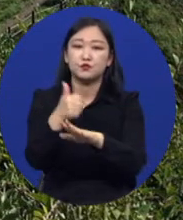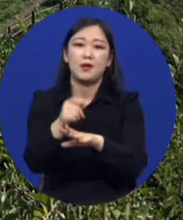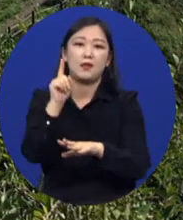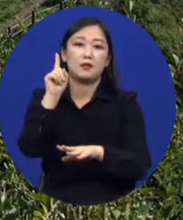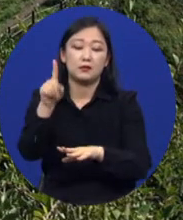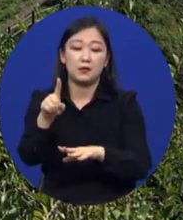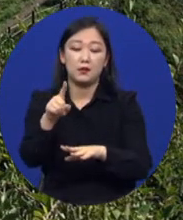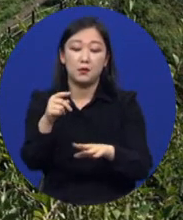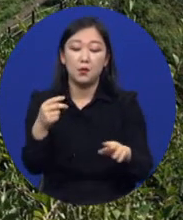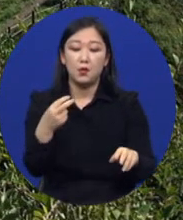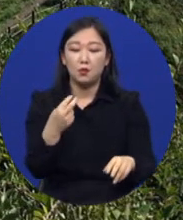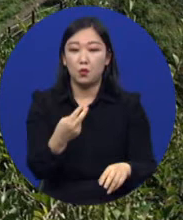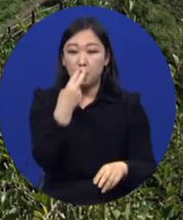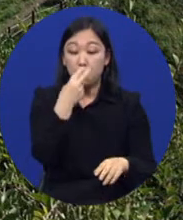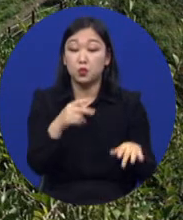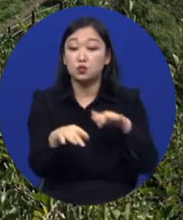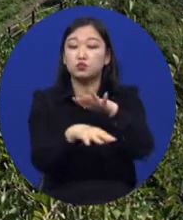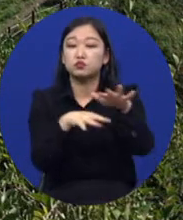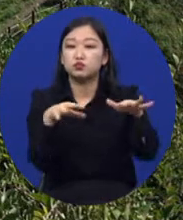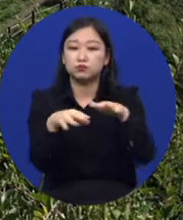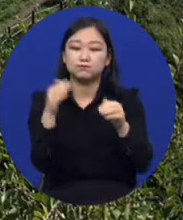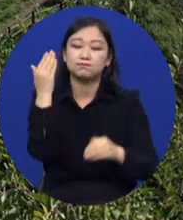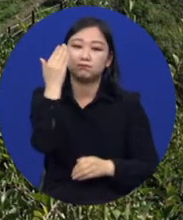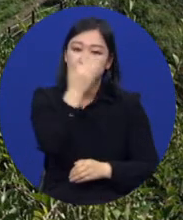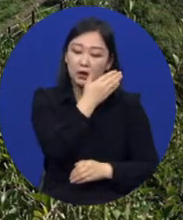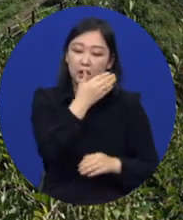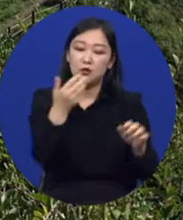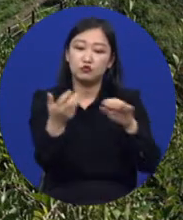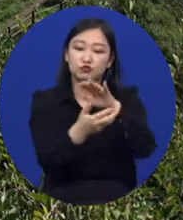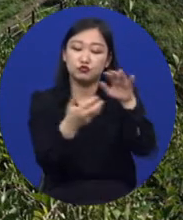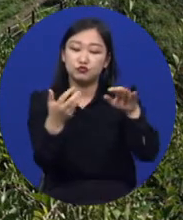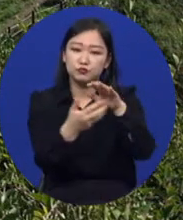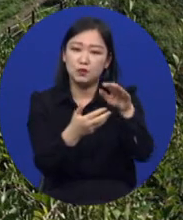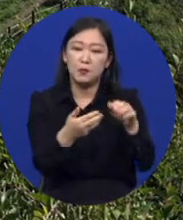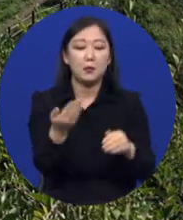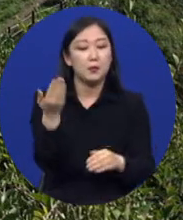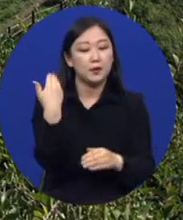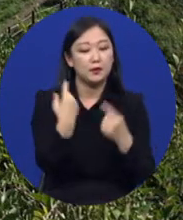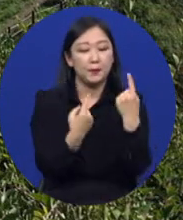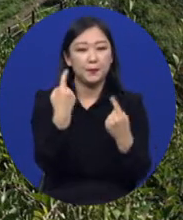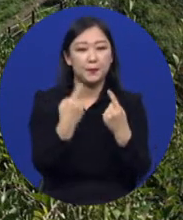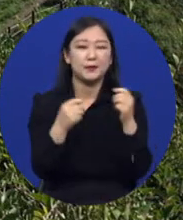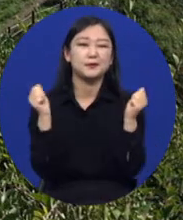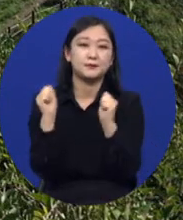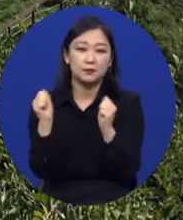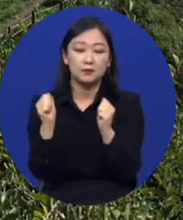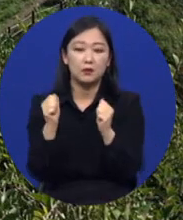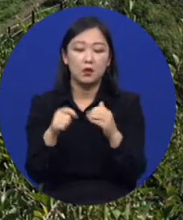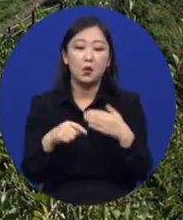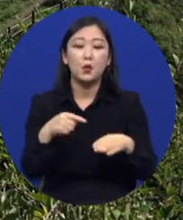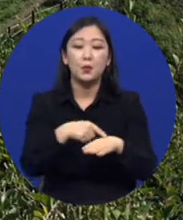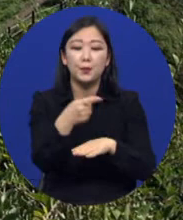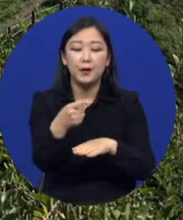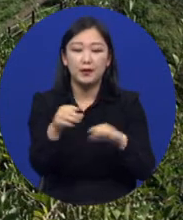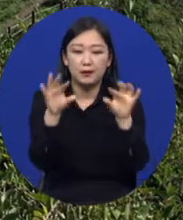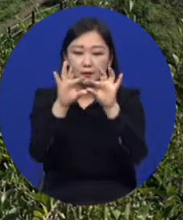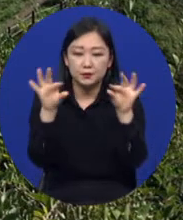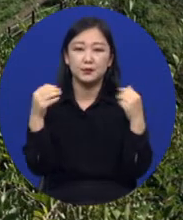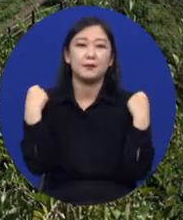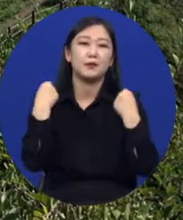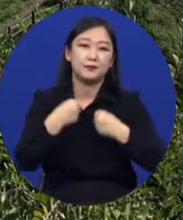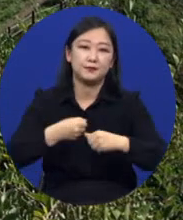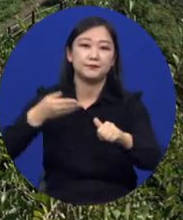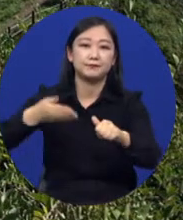확산이 원 알에서 공기는 깨끗하게 있고요 구름 낀 가운데 예년보다 선선하게 씁니다 외출 하신다면 얇은 거 도 챙겨